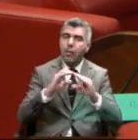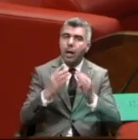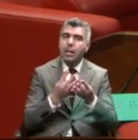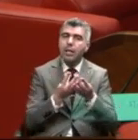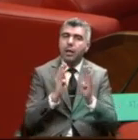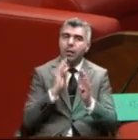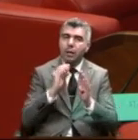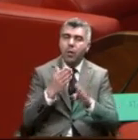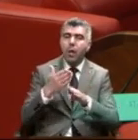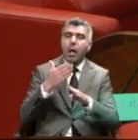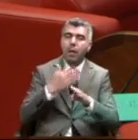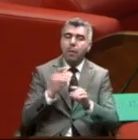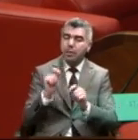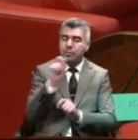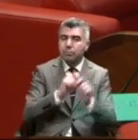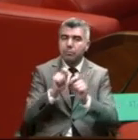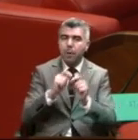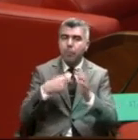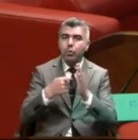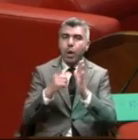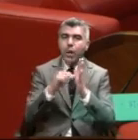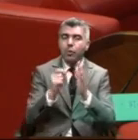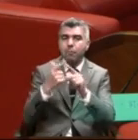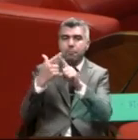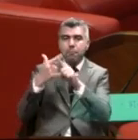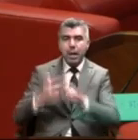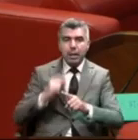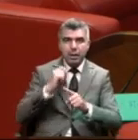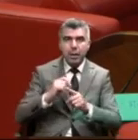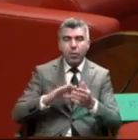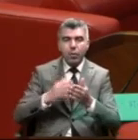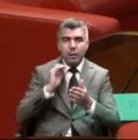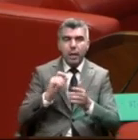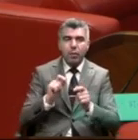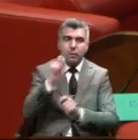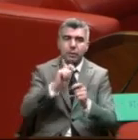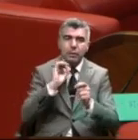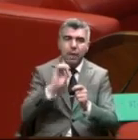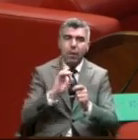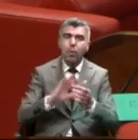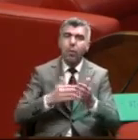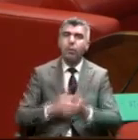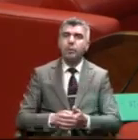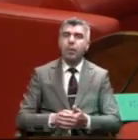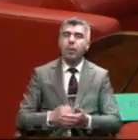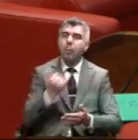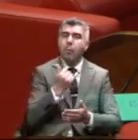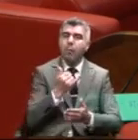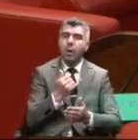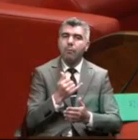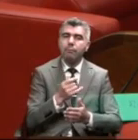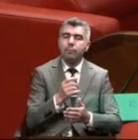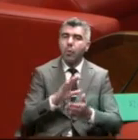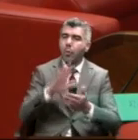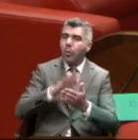وقبل اعداد مشروع قانون الماليه الاستثمار كما قلت كل الهوامش في هذا الاطار هادو هما الاختيارات